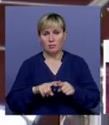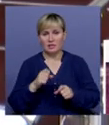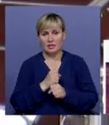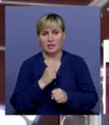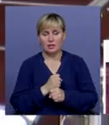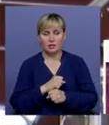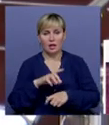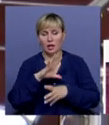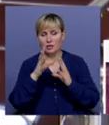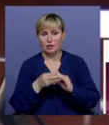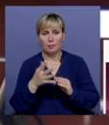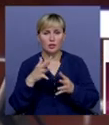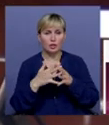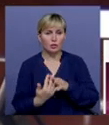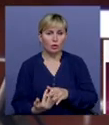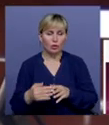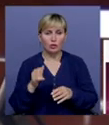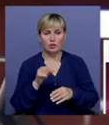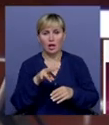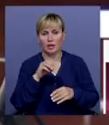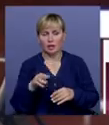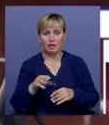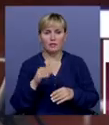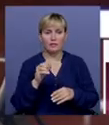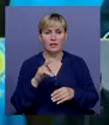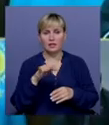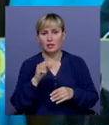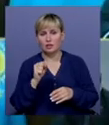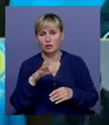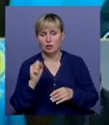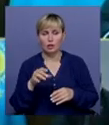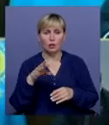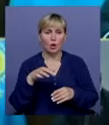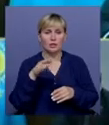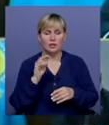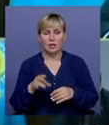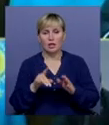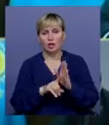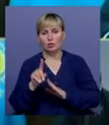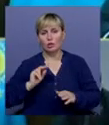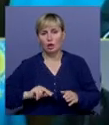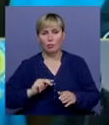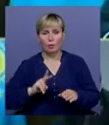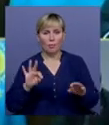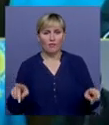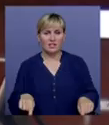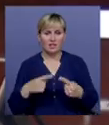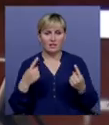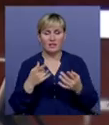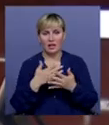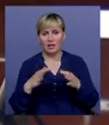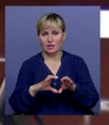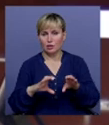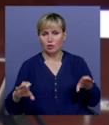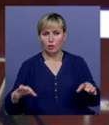оценка ущерба в пяти селах жанна тур мыс женис фирдоуси урги bass достык а затем начнет работу по восстановлению инженерной